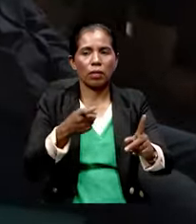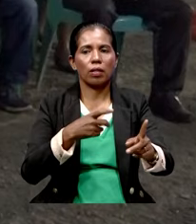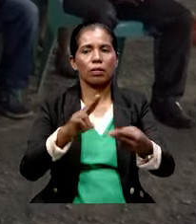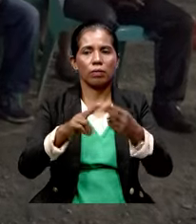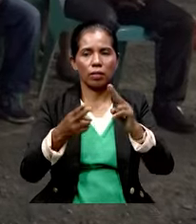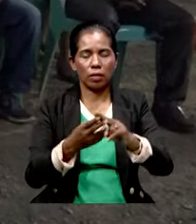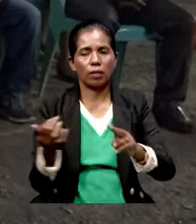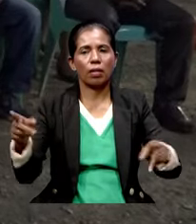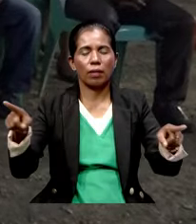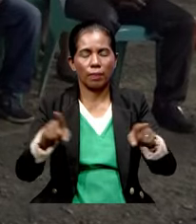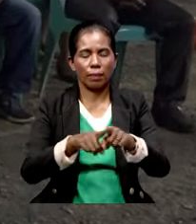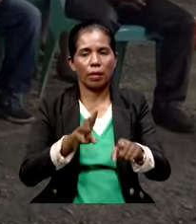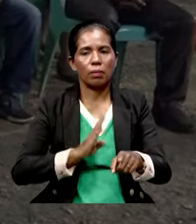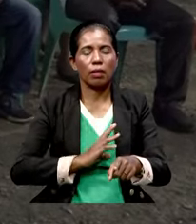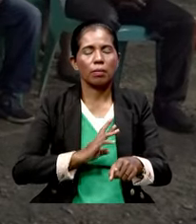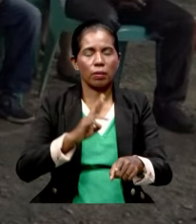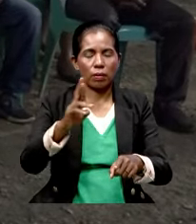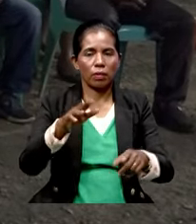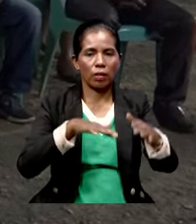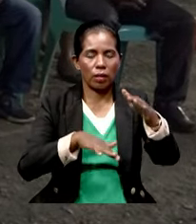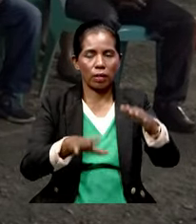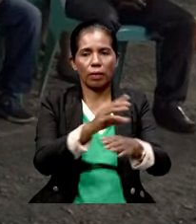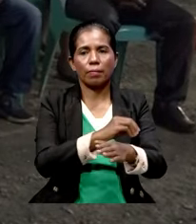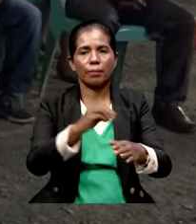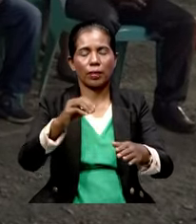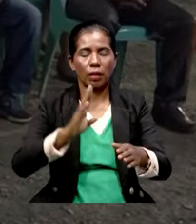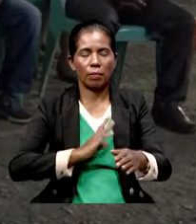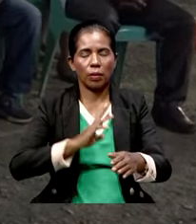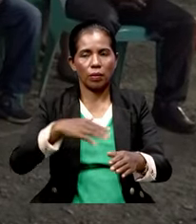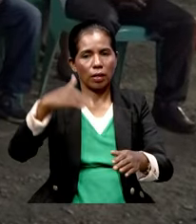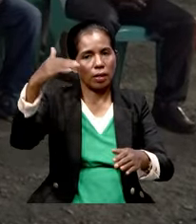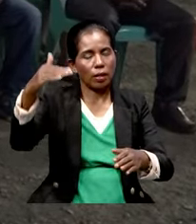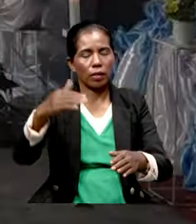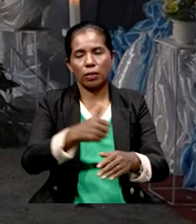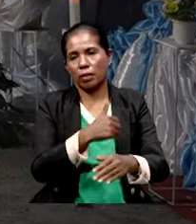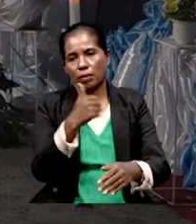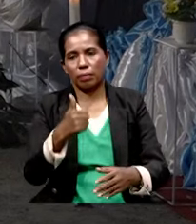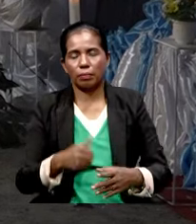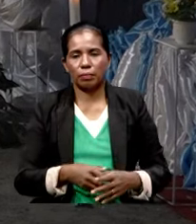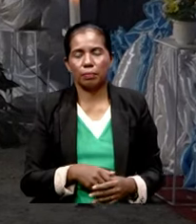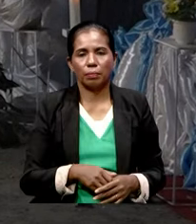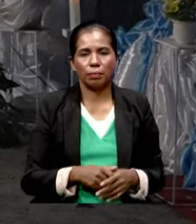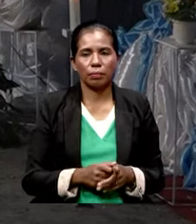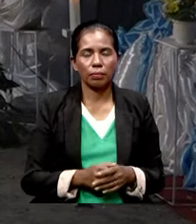Sira makanesan bairu Becora Krai Kolam Vitori Becora Leteng no seluktan ekipa kobertura ZMN.